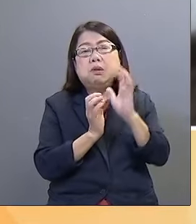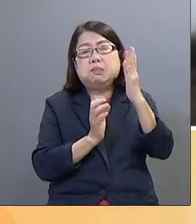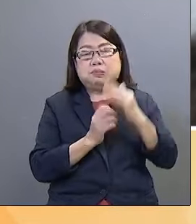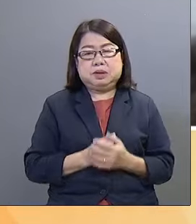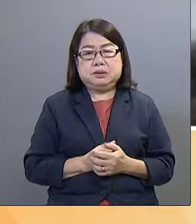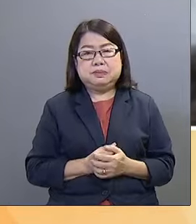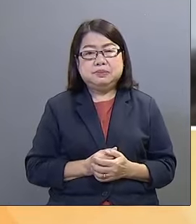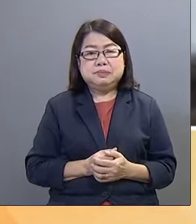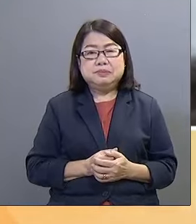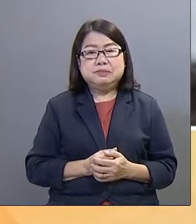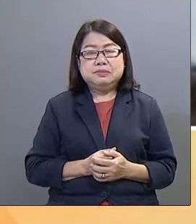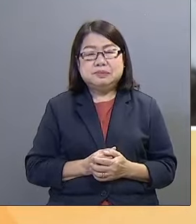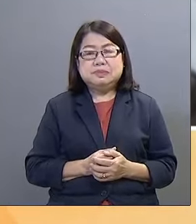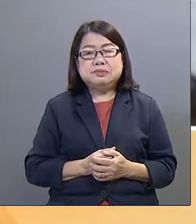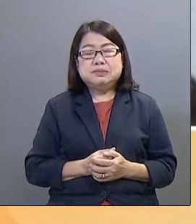ไม่เป็นงานงาน